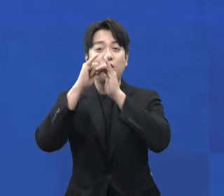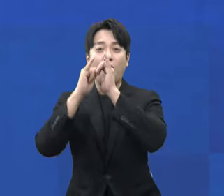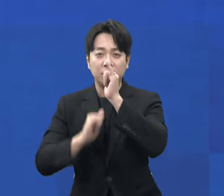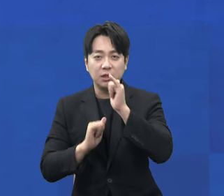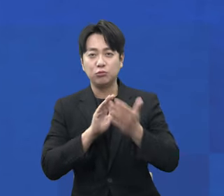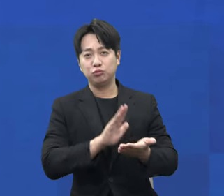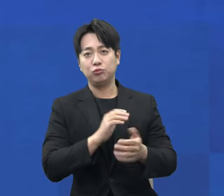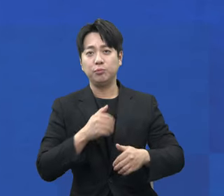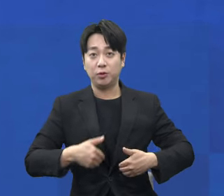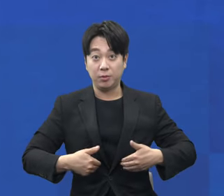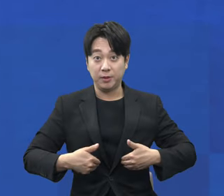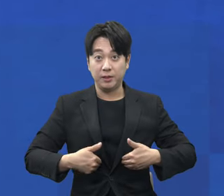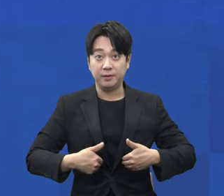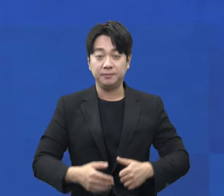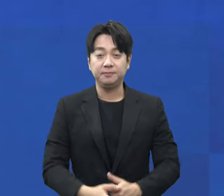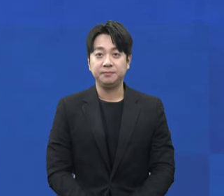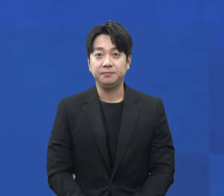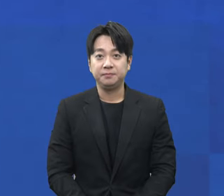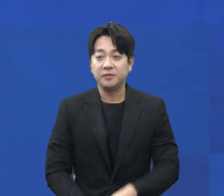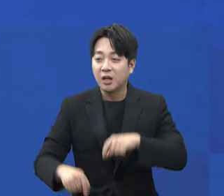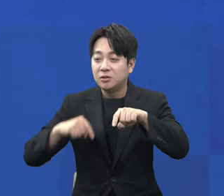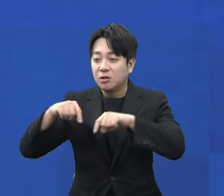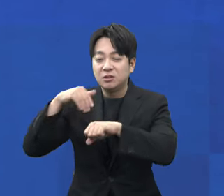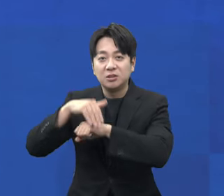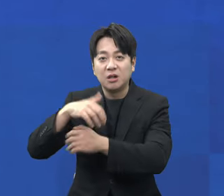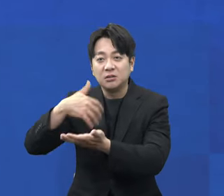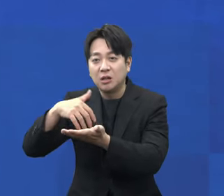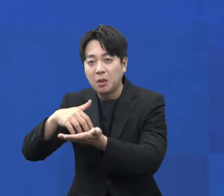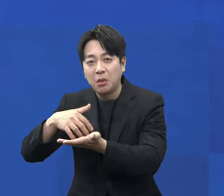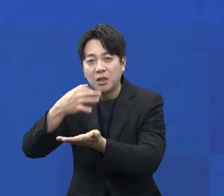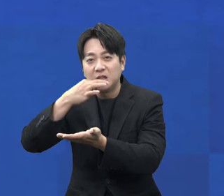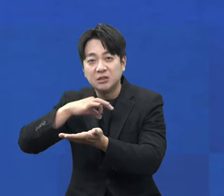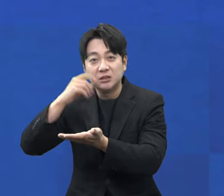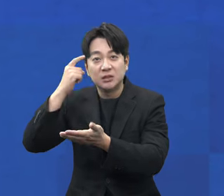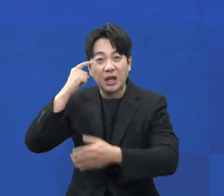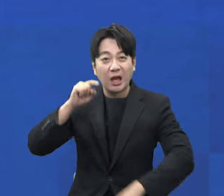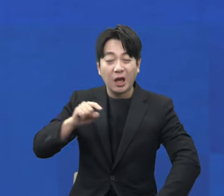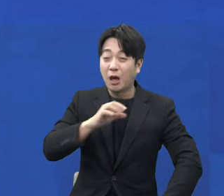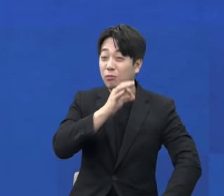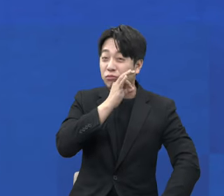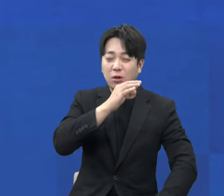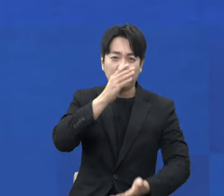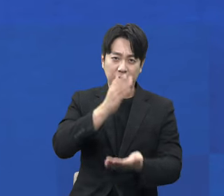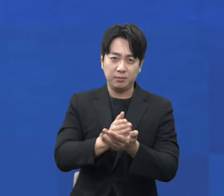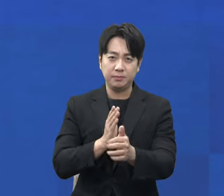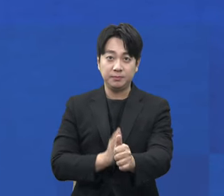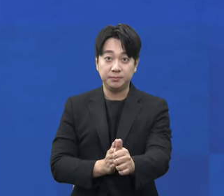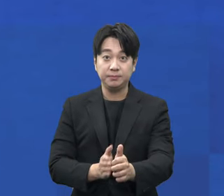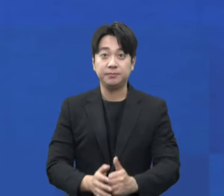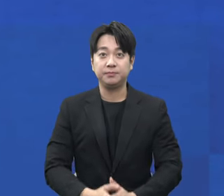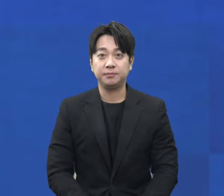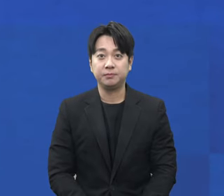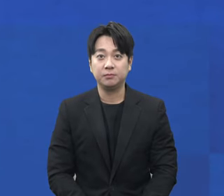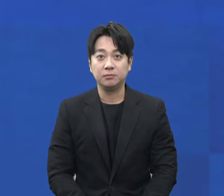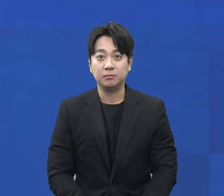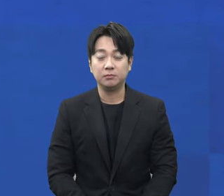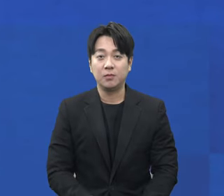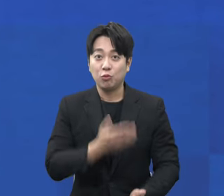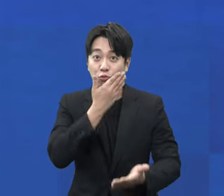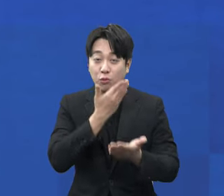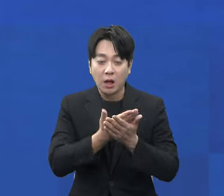우리 정무적 판단이라는 말로 포장되는 비겁함에 포섭되지 맙시다. 핵심을 놓치지